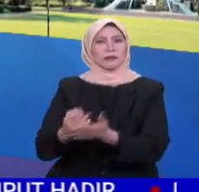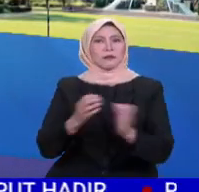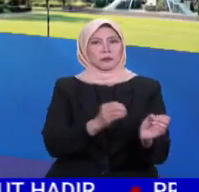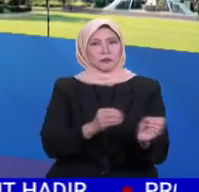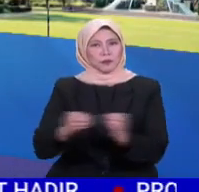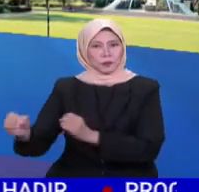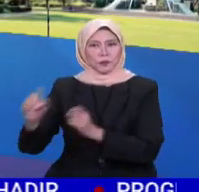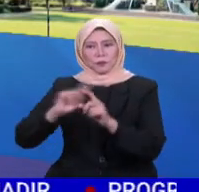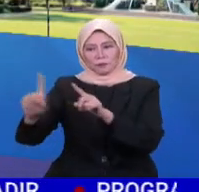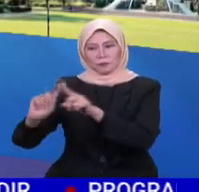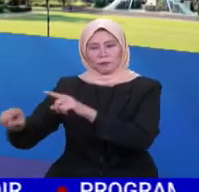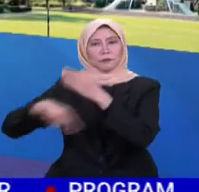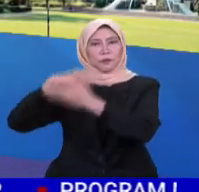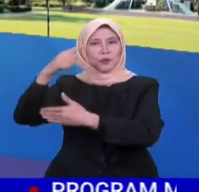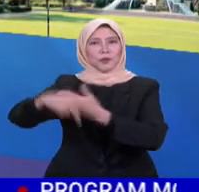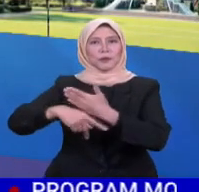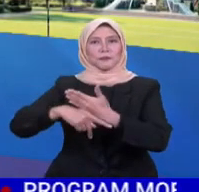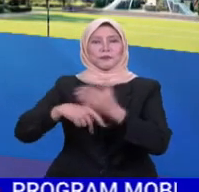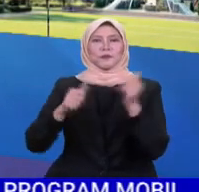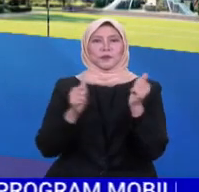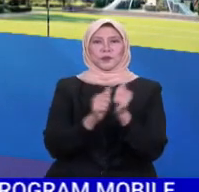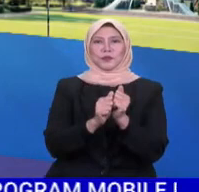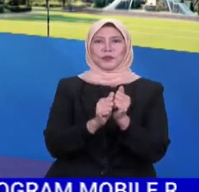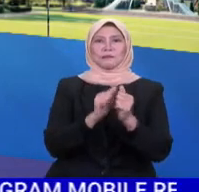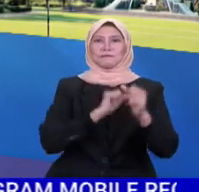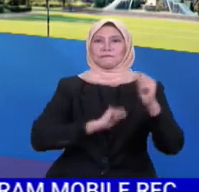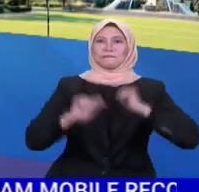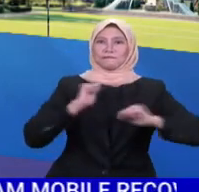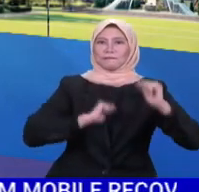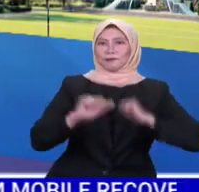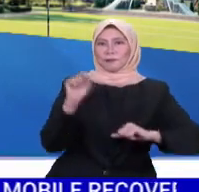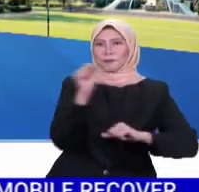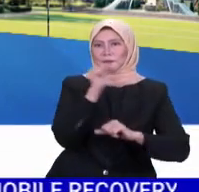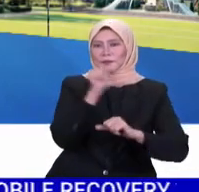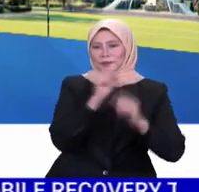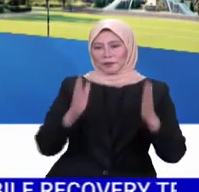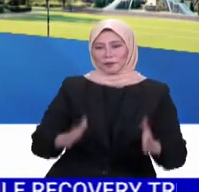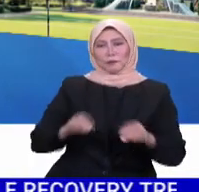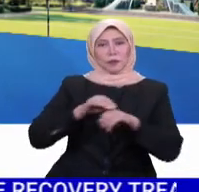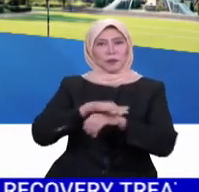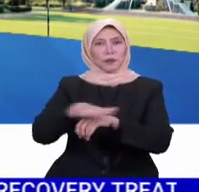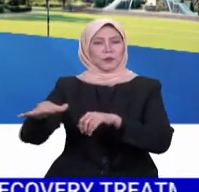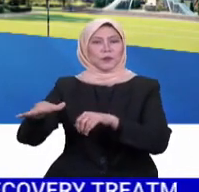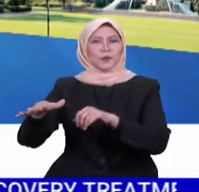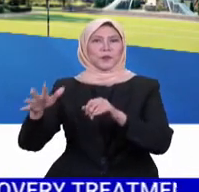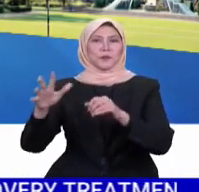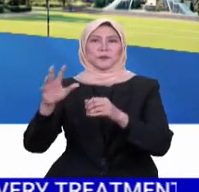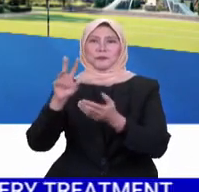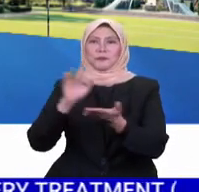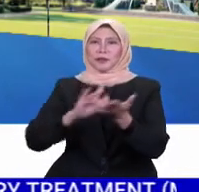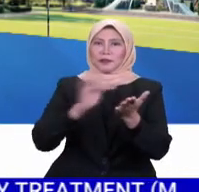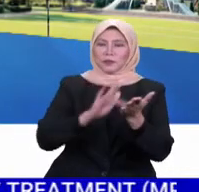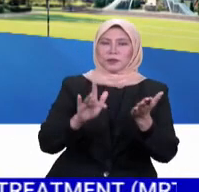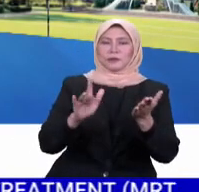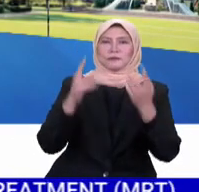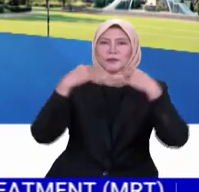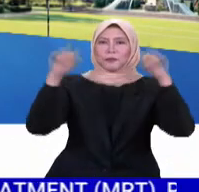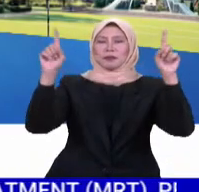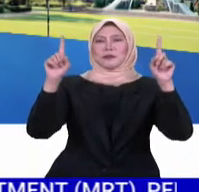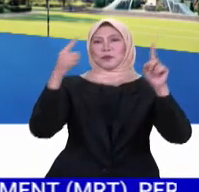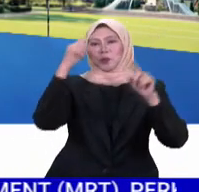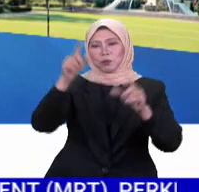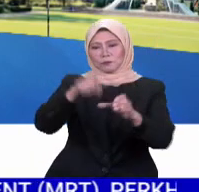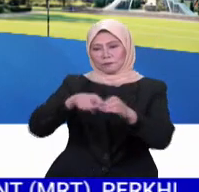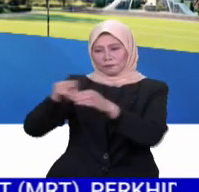menganjurkan lebih banyak program bersama selebriti dan pengaruh media sosial bagi menggalakkan penyertaan Golongan